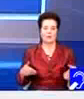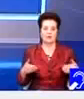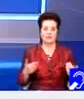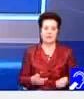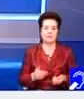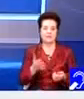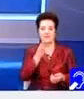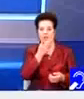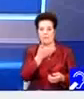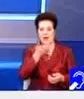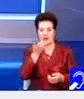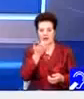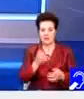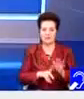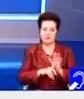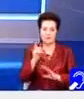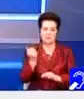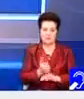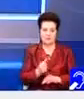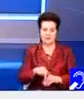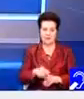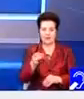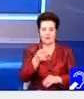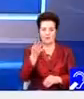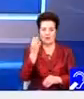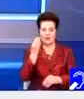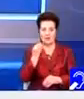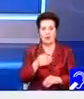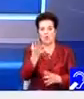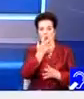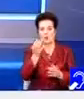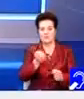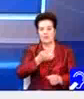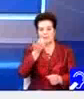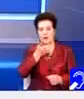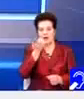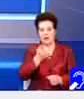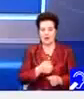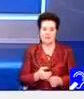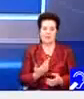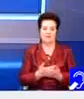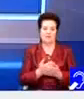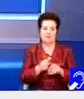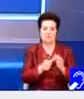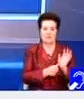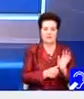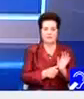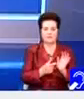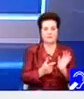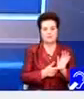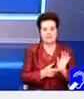găsit! Vremea caldă se menține și la începutul săptămânii în Republica Moldova și nopțile vor fi mai călduroase, cu minime cuprinse între 16